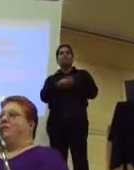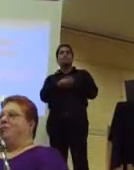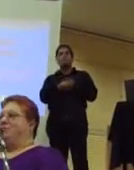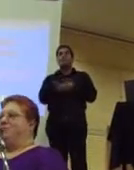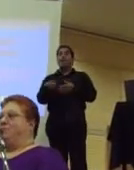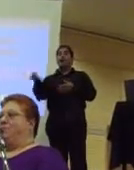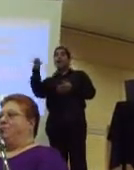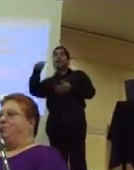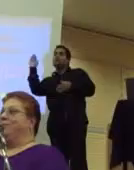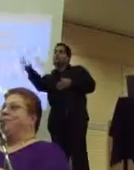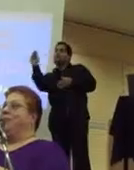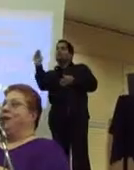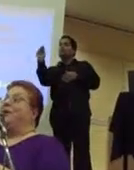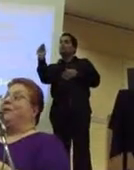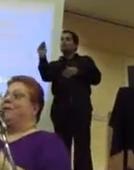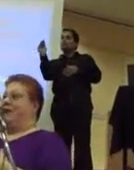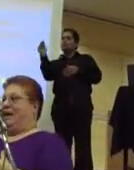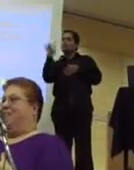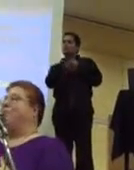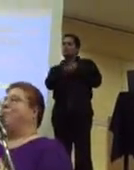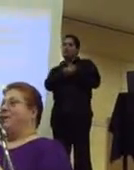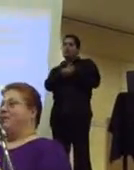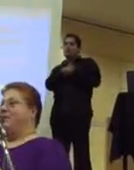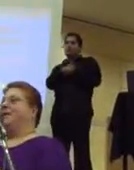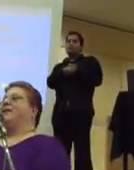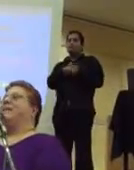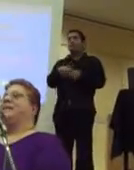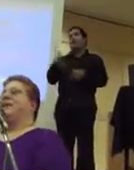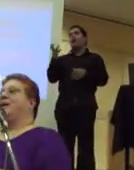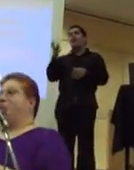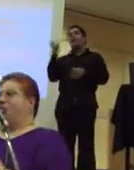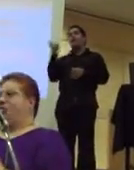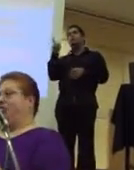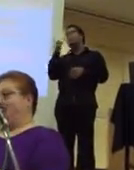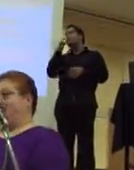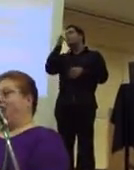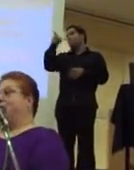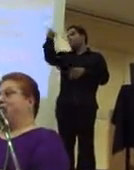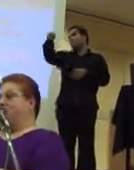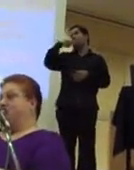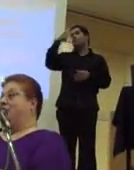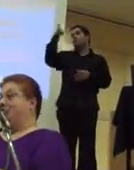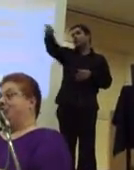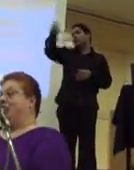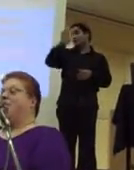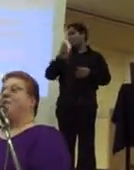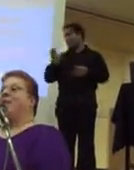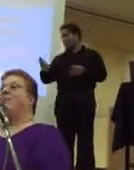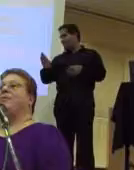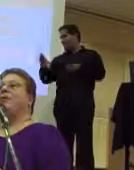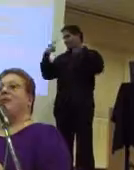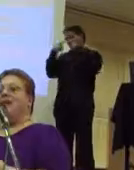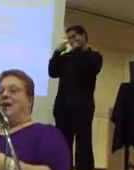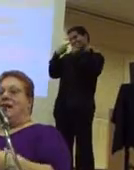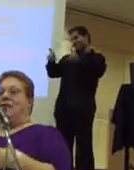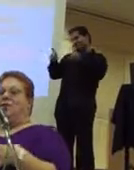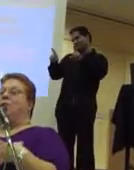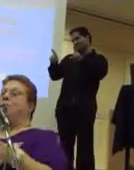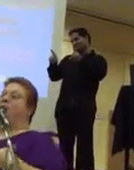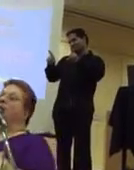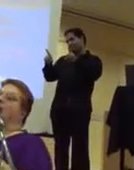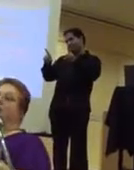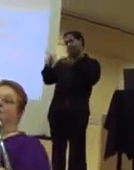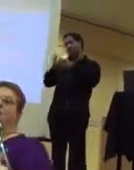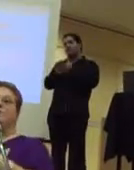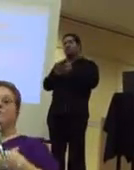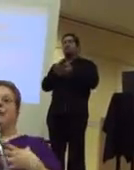Η άλλη ερώτηση που νομίζω, μάλλον αυτό που αναφέρατε για το παιδί που λέτε ότι έχει διαφορά. Αυτό